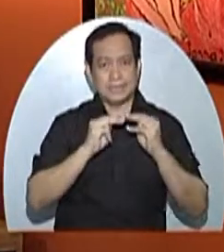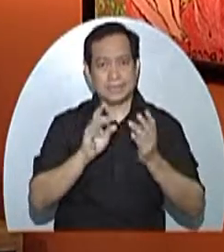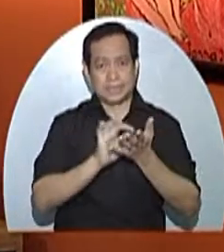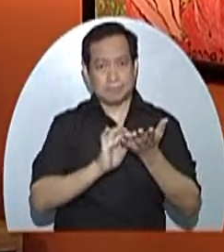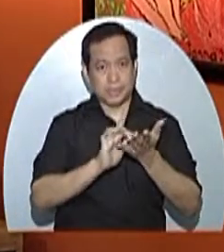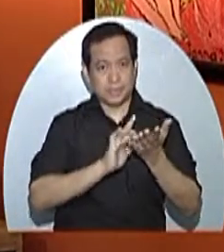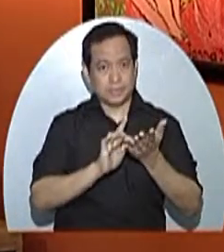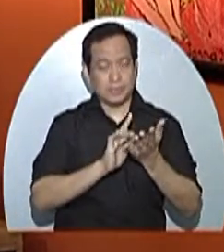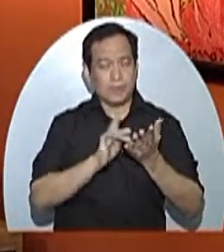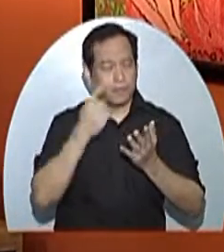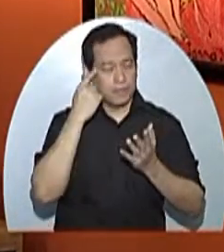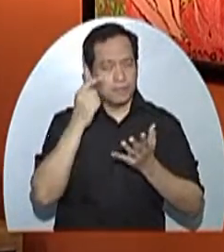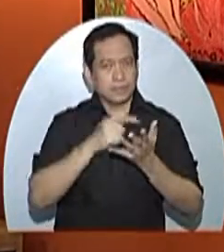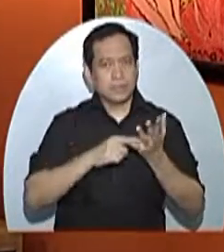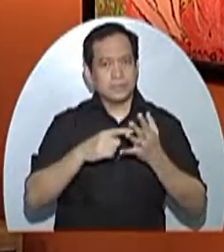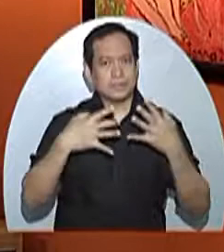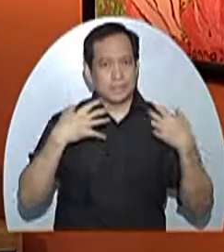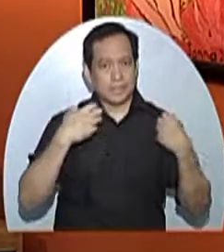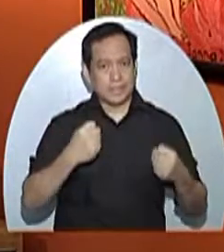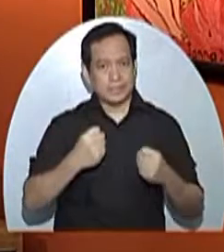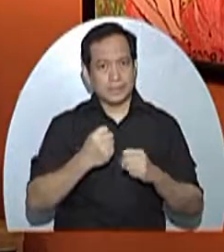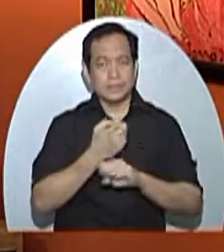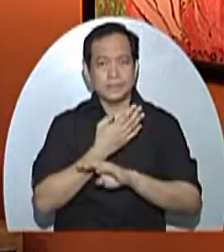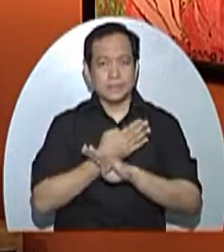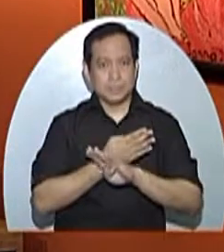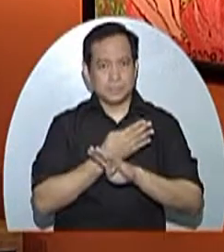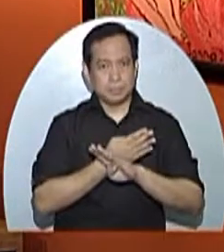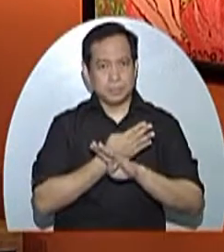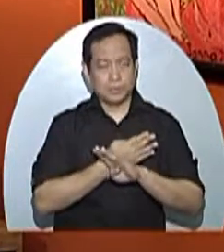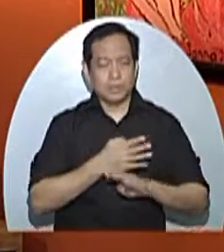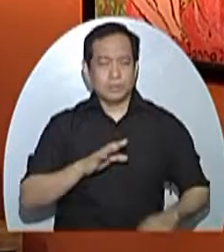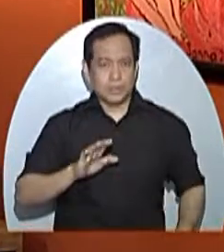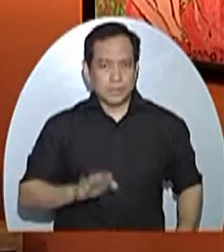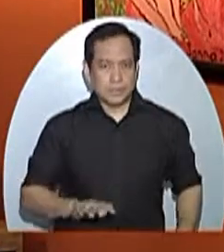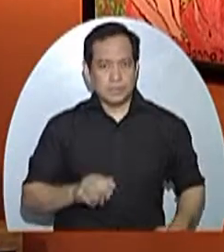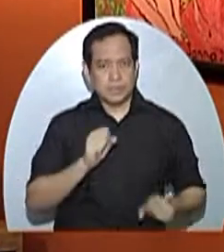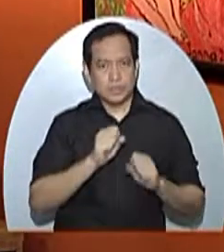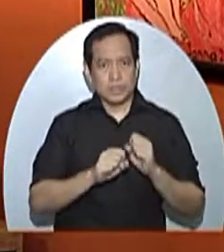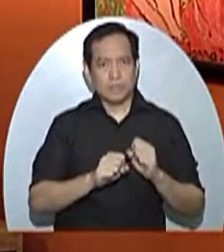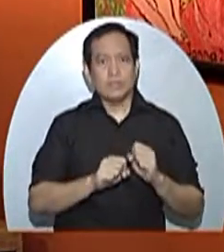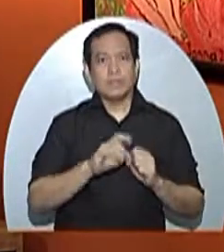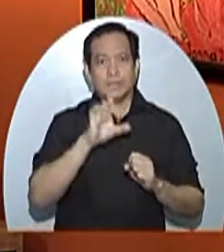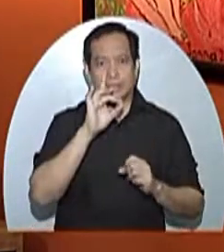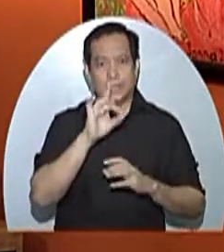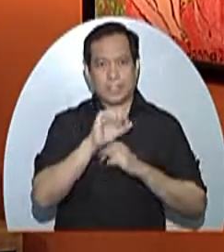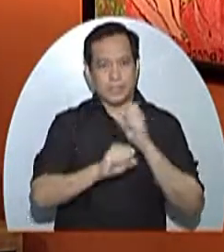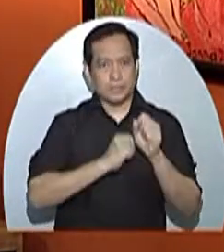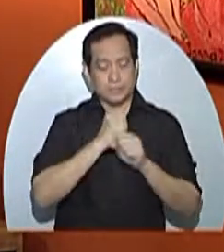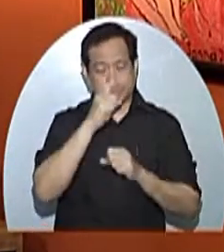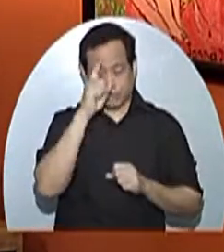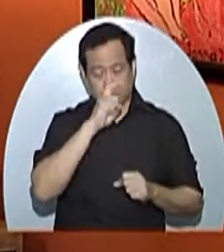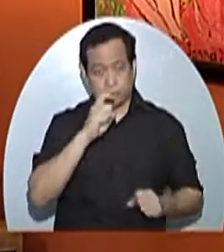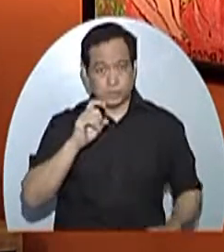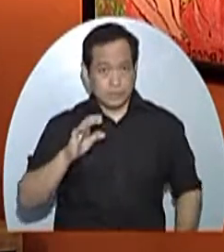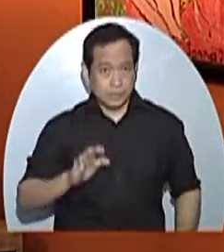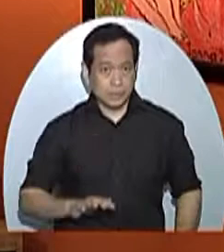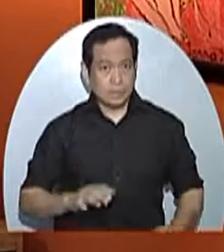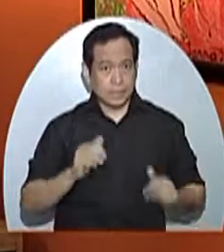na maintenance medicine para patibayin ang kanyang buto. Nang sa gayon, pagsapit niya ng